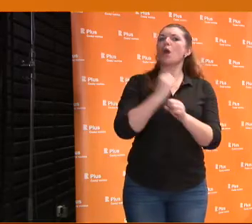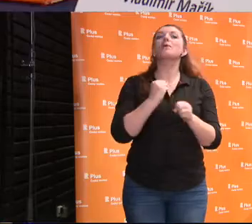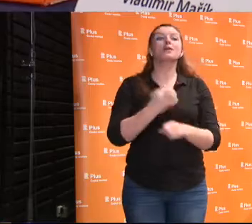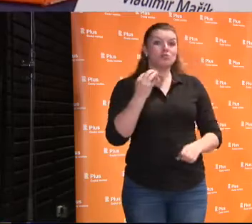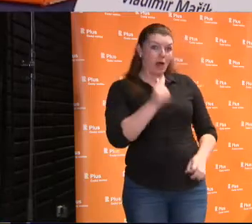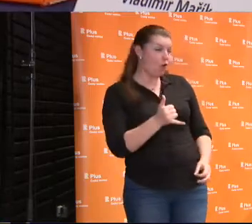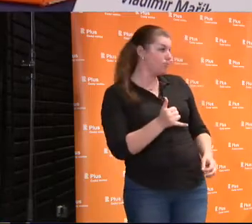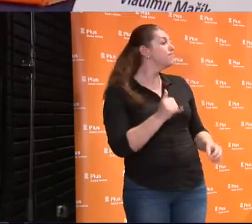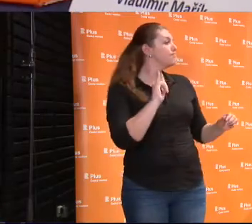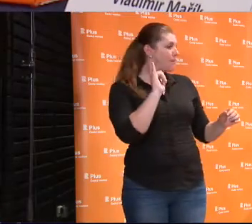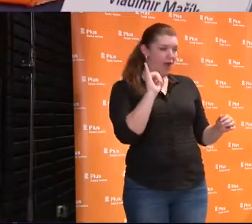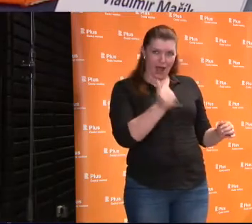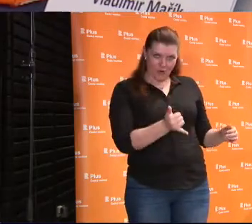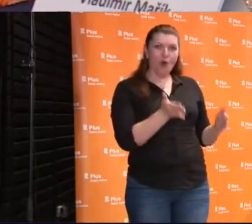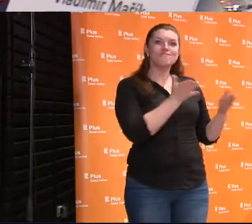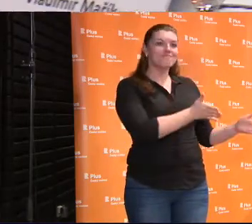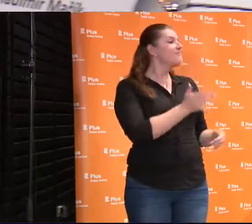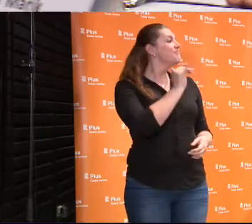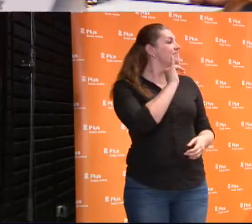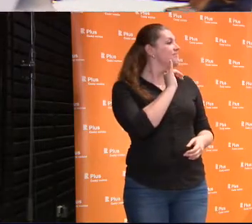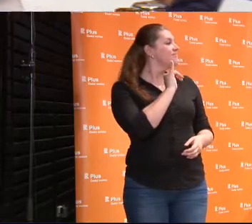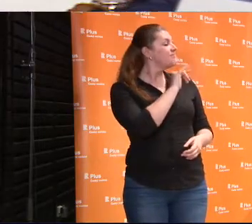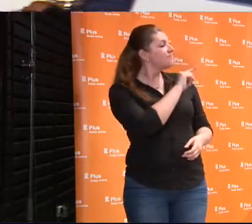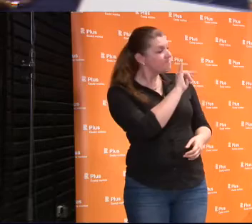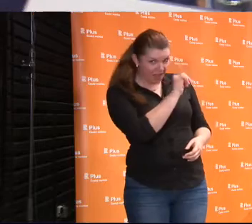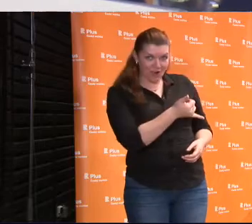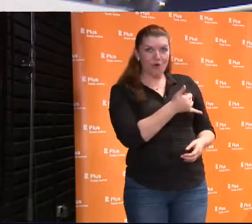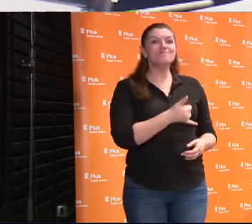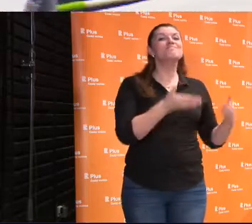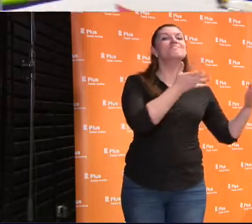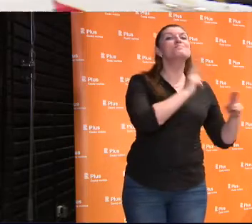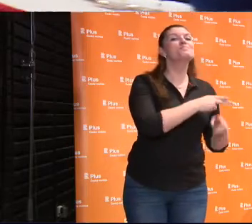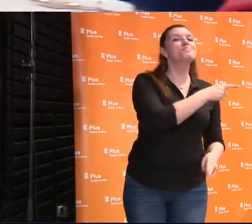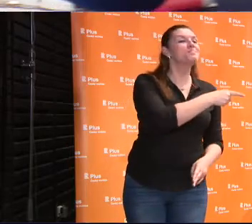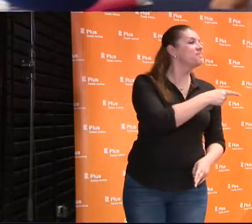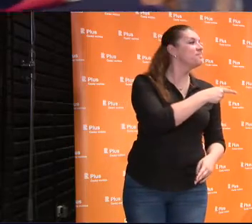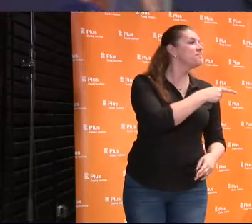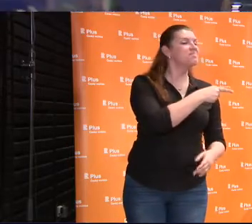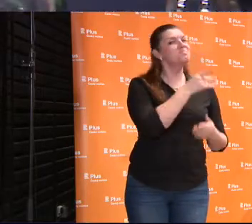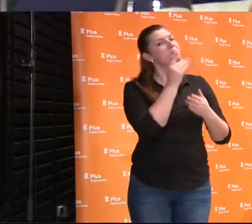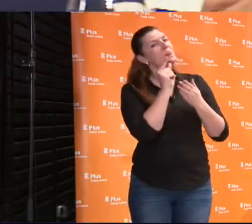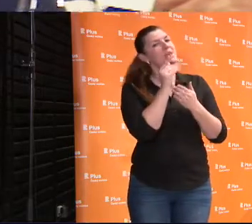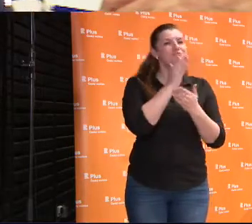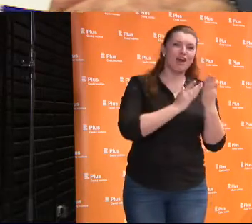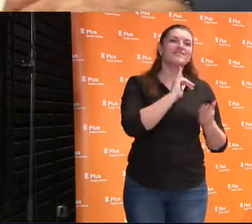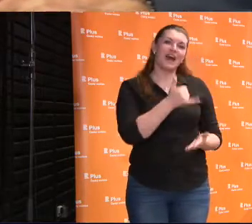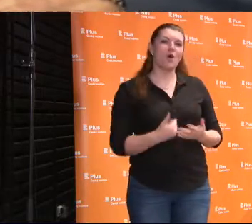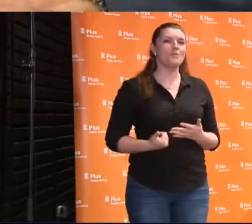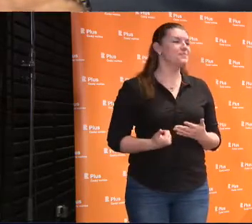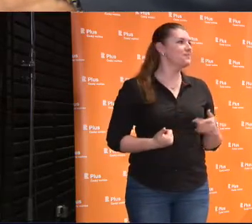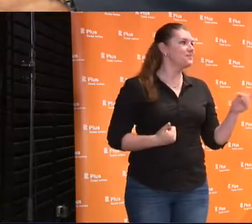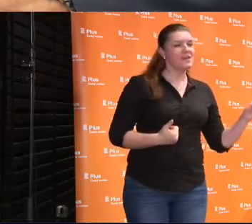Maříku? Ano. Paní Jaburková? Ano. Pan Špidla? Ano. A pan Kartous? Z části. Tak to je